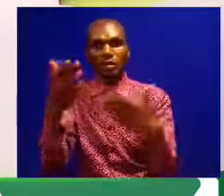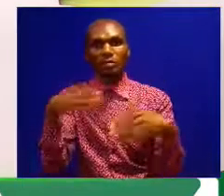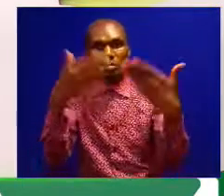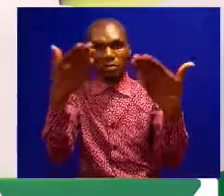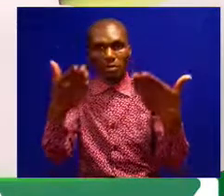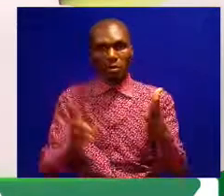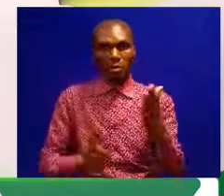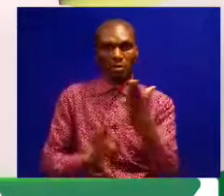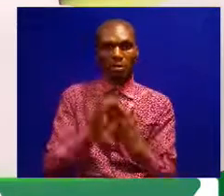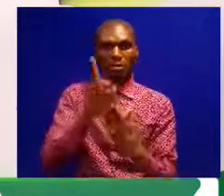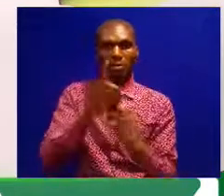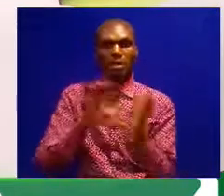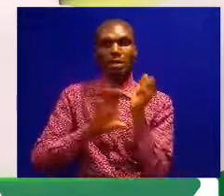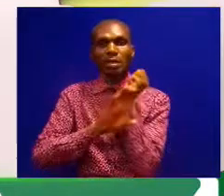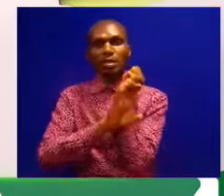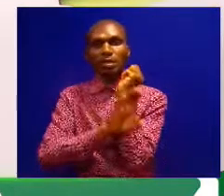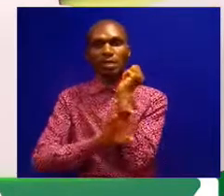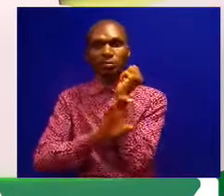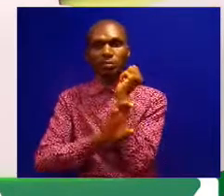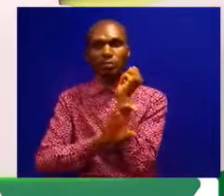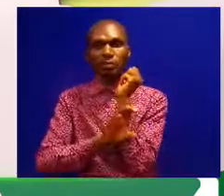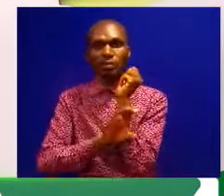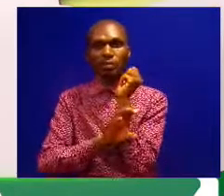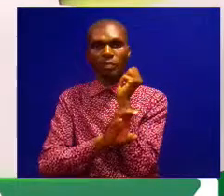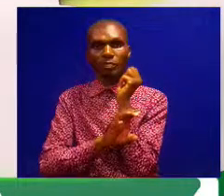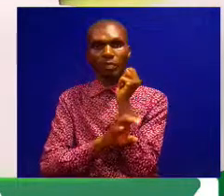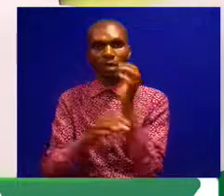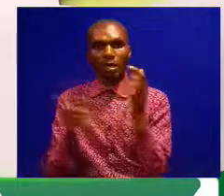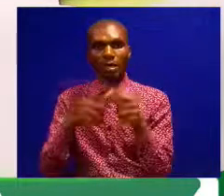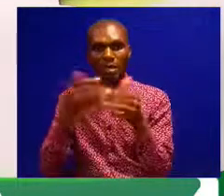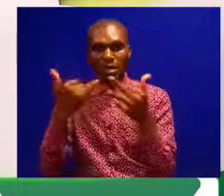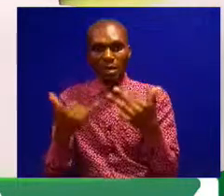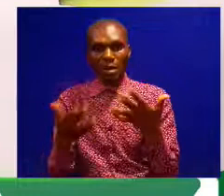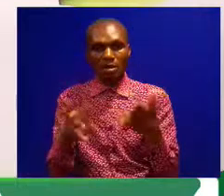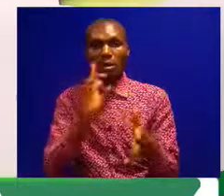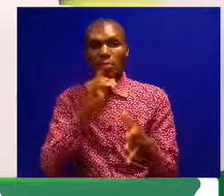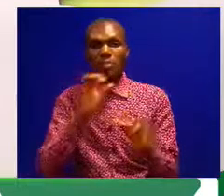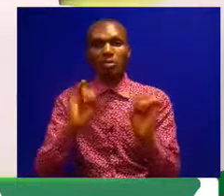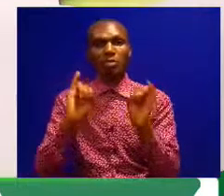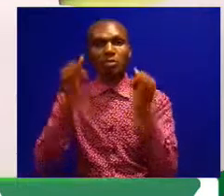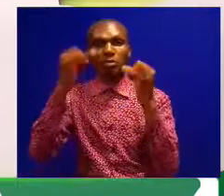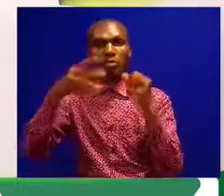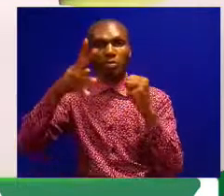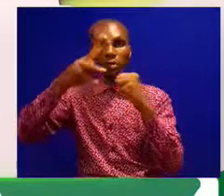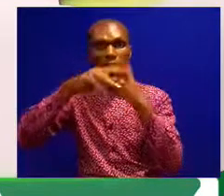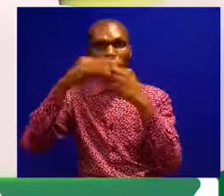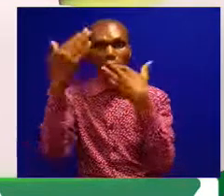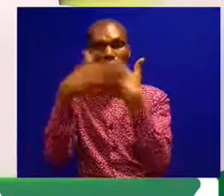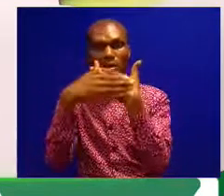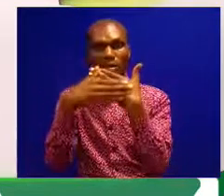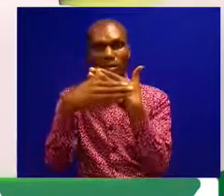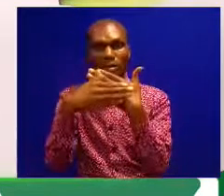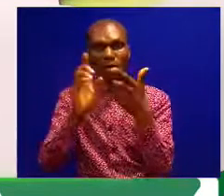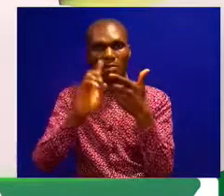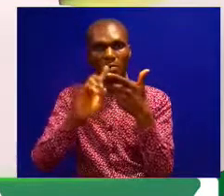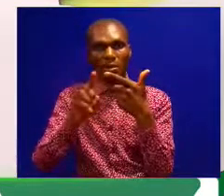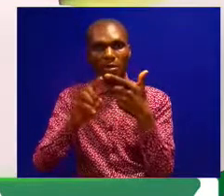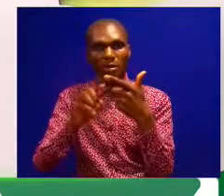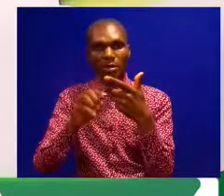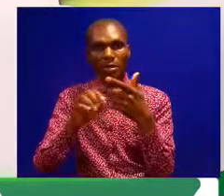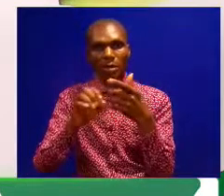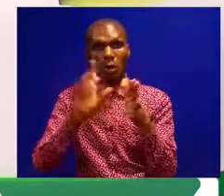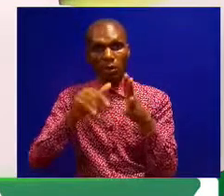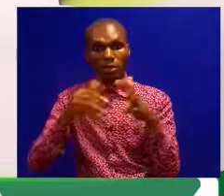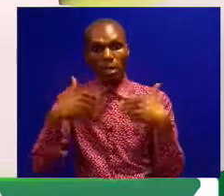magendro ime yense ya Kenya. Kikano ongo korela ama ya ichinsa isato asenchira ere yobu ikiranu korende asa mga nagende